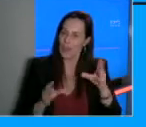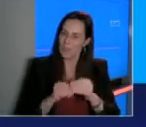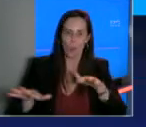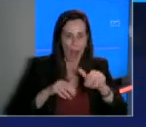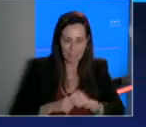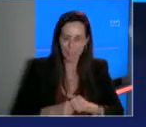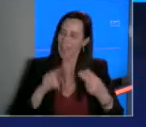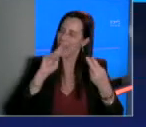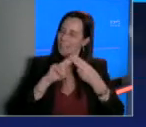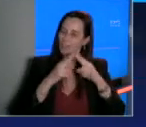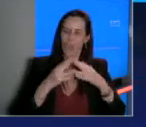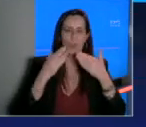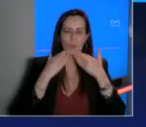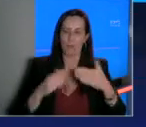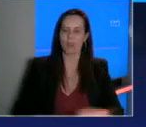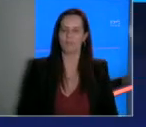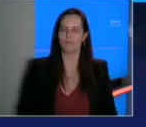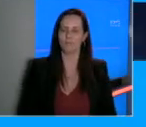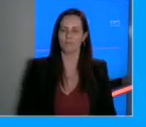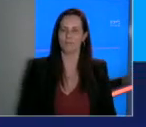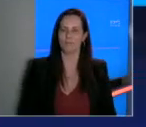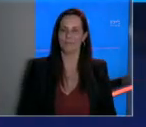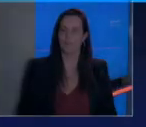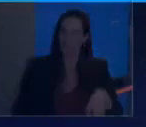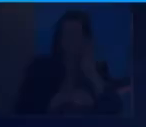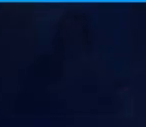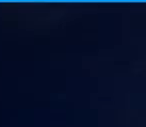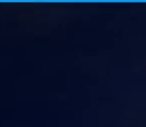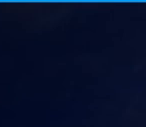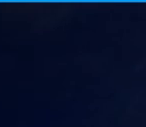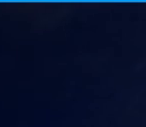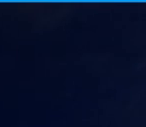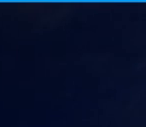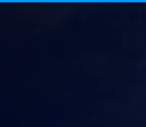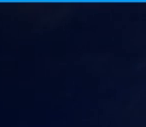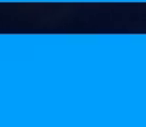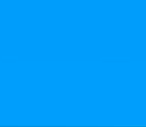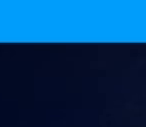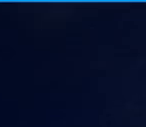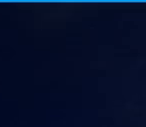קואליציה, נתראה פה. תודה רבה לך. ותשמרו על ההנחיות. כן, תשמרו בבית.